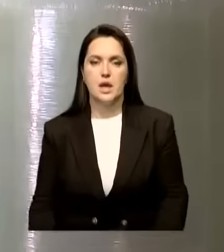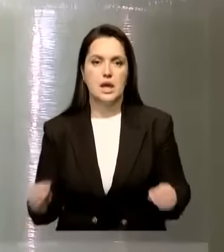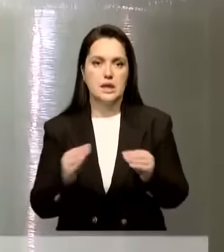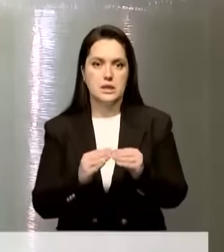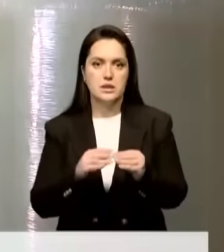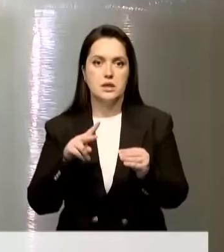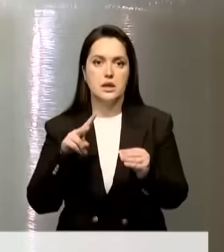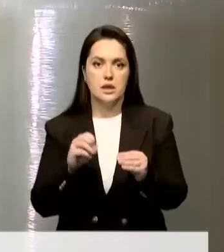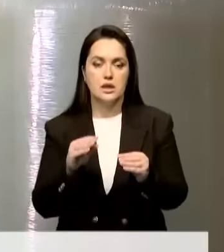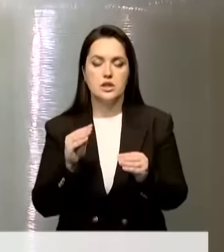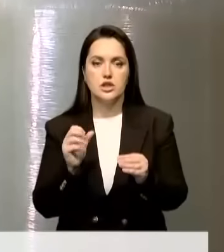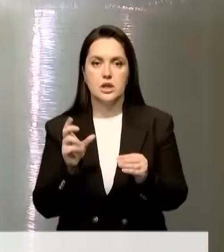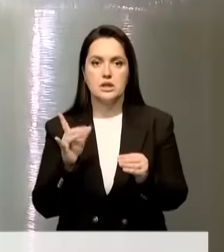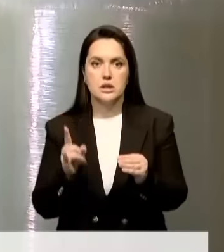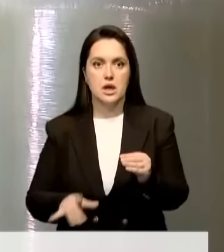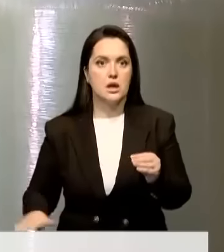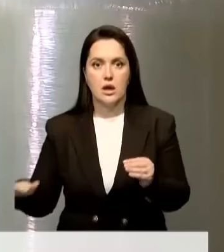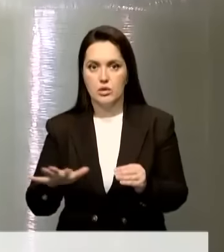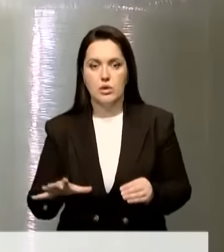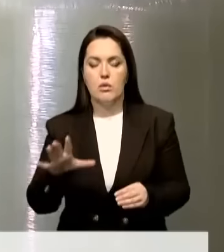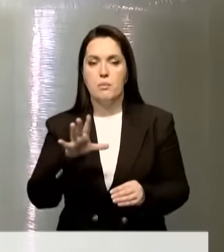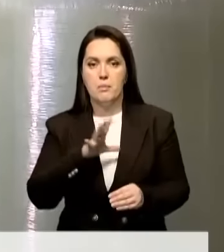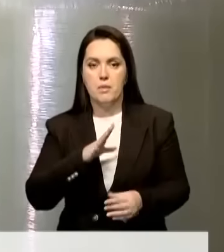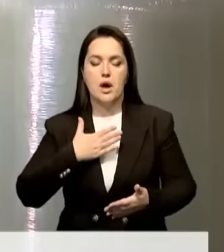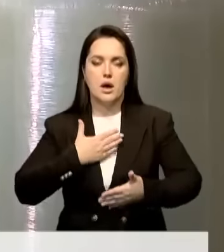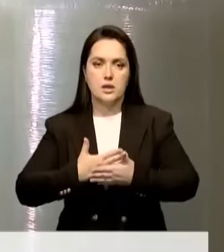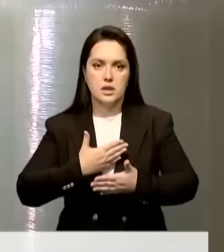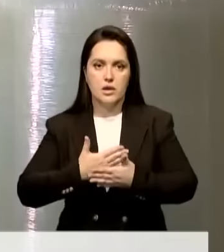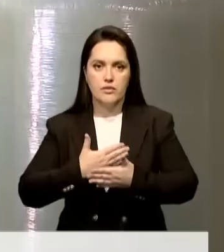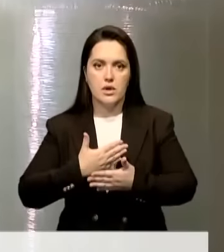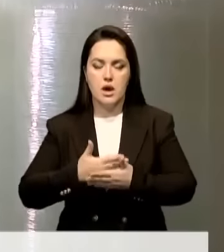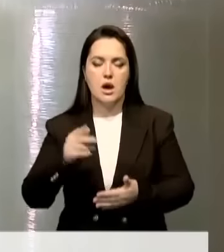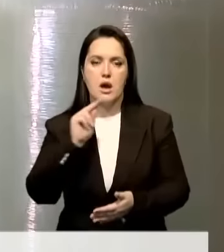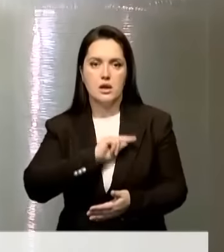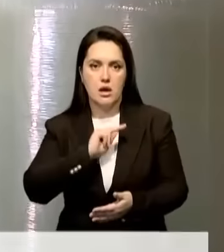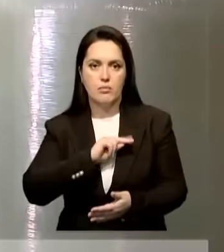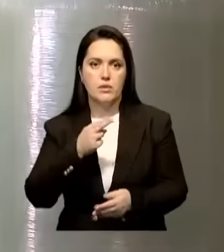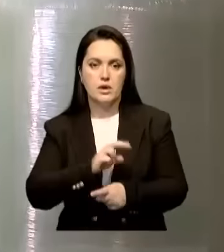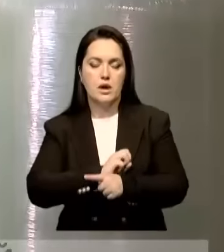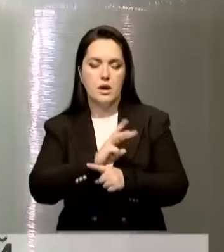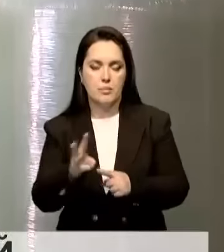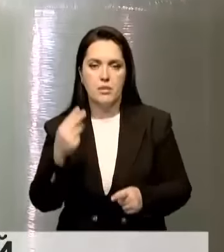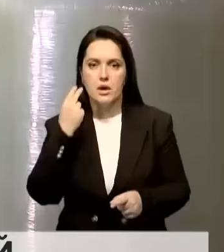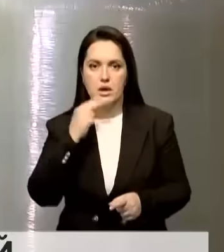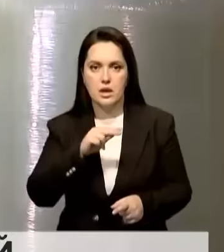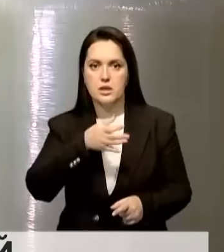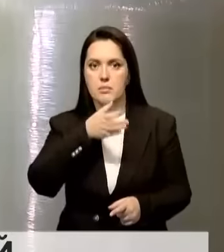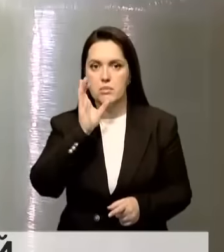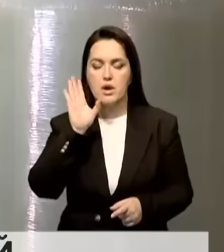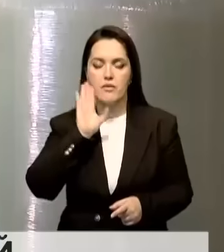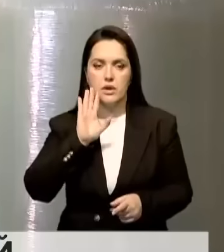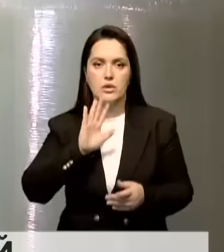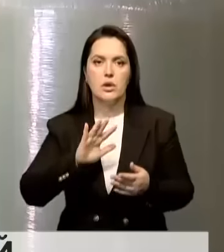в Жаксинском районе активно проводилась работа для обеспечения качественной питьевой водой